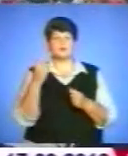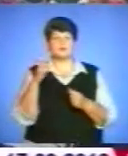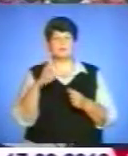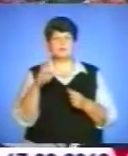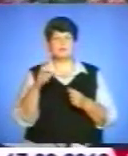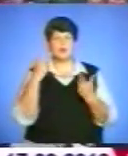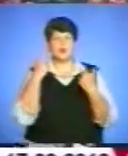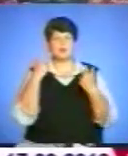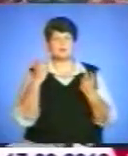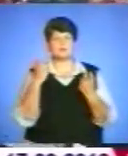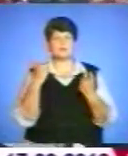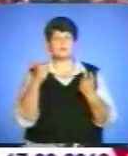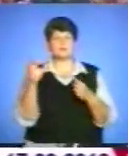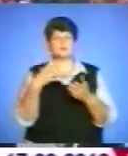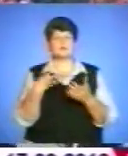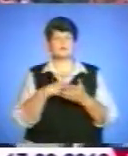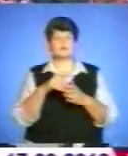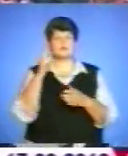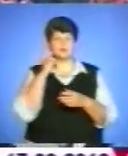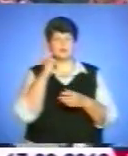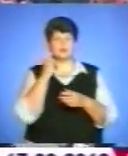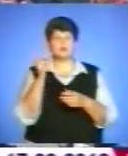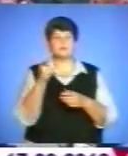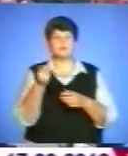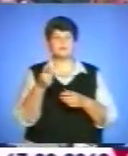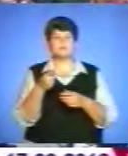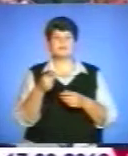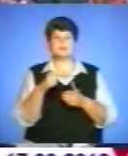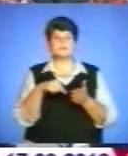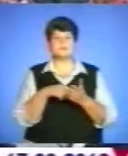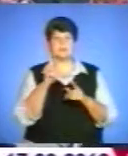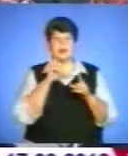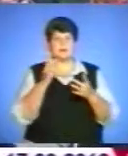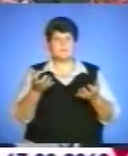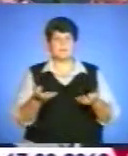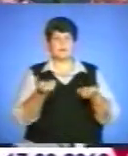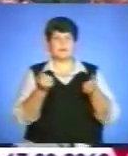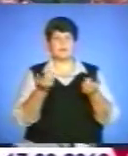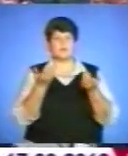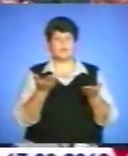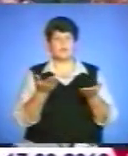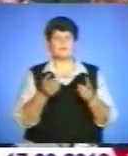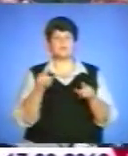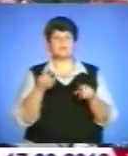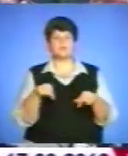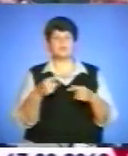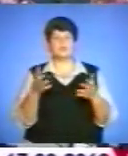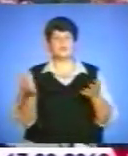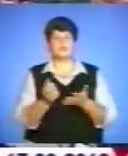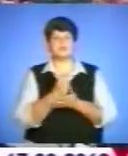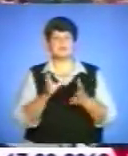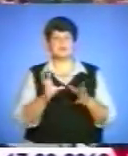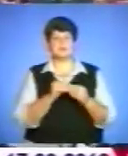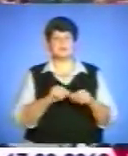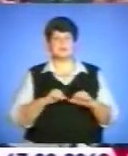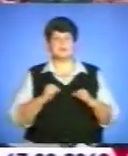України» оголосила про свій намір, про свою ініціативу, то Тернопільська міська рада однією з перших підтримала його. І, власне, саме тому нам вдалося спільними зусиллями